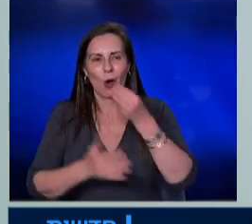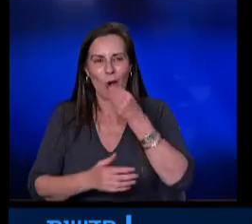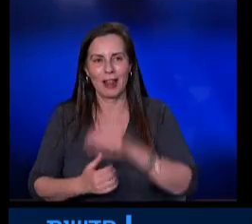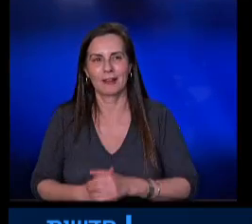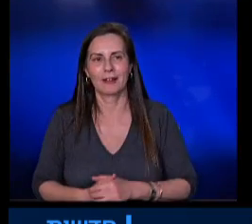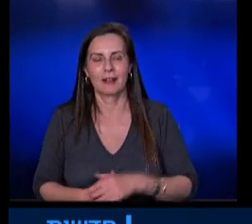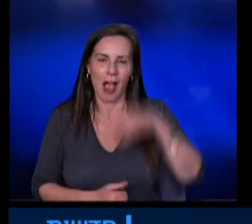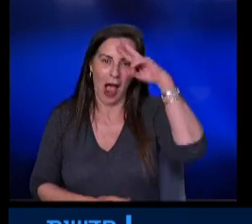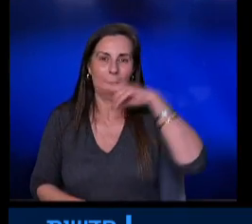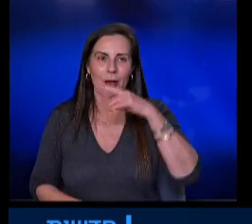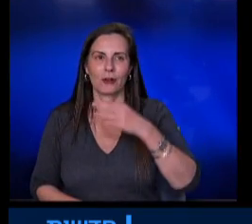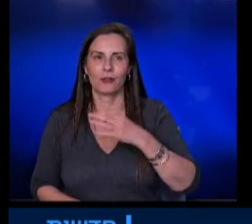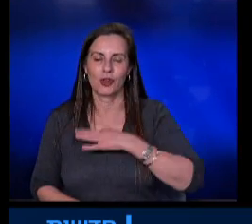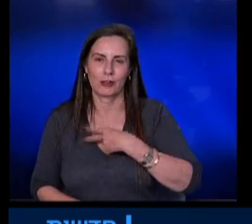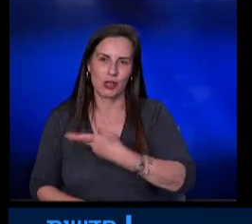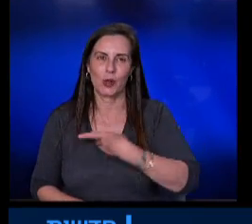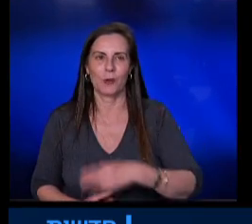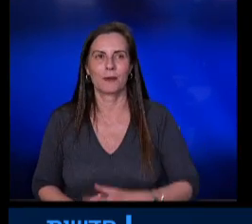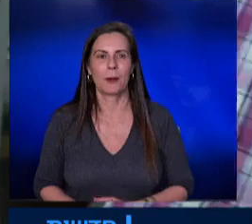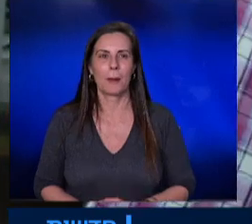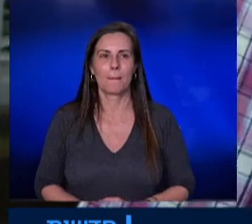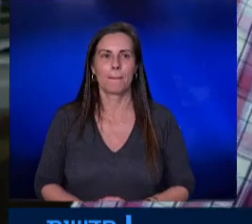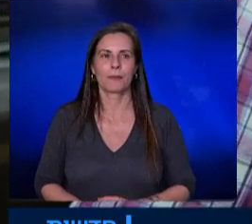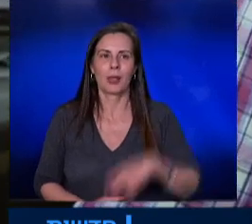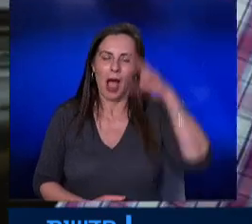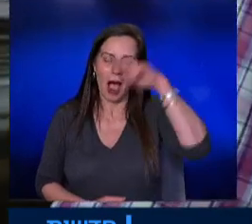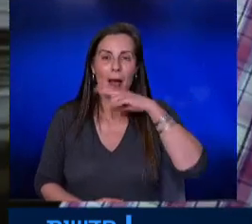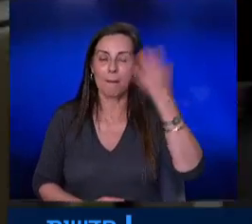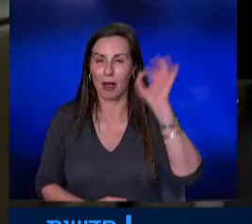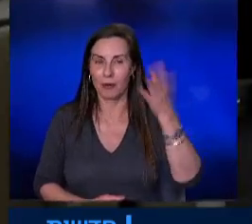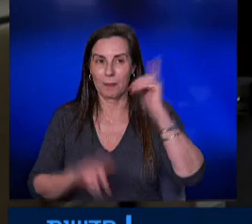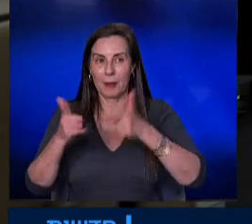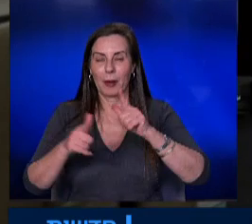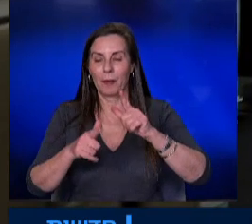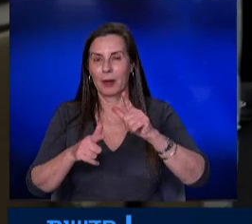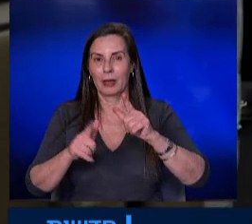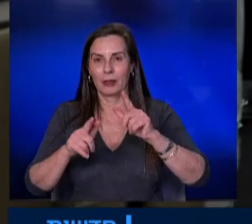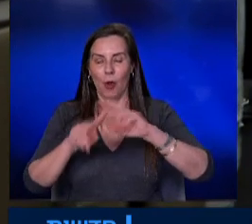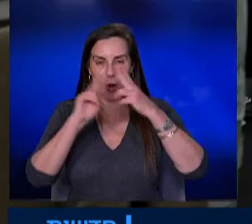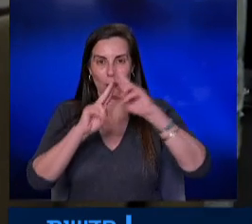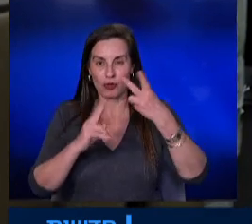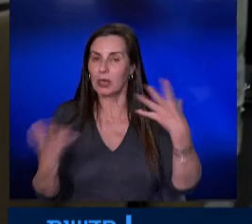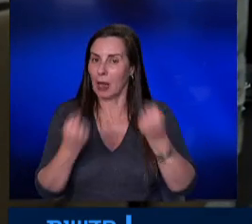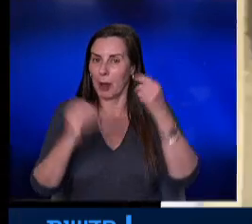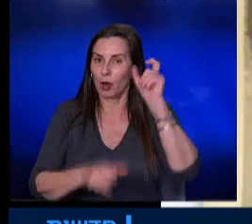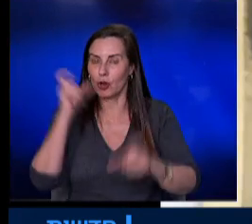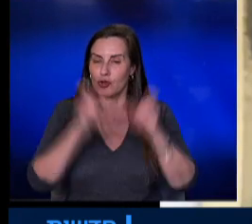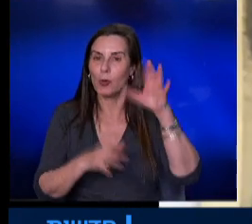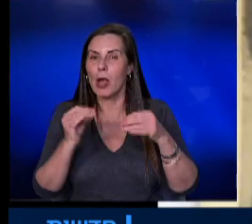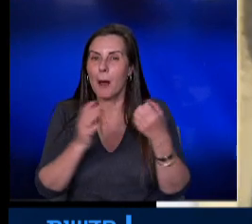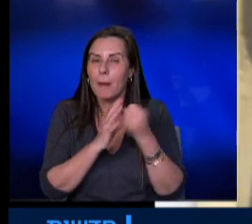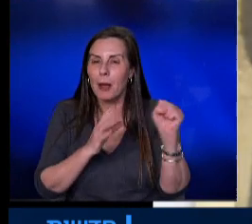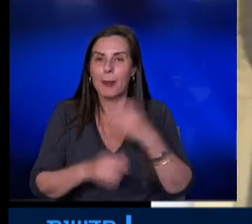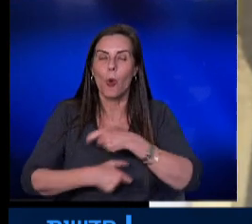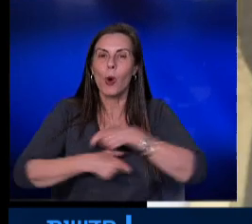אני ואבא שלי. אבא שלו, במלחמת העולם השנייה, הוא הציל המון אנשים. הוא היה במחתרת